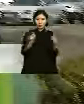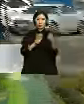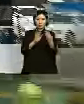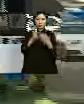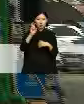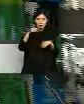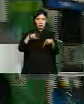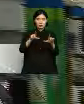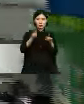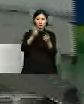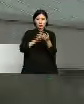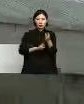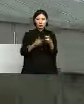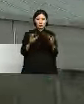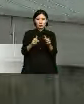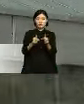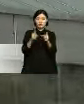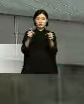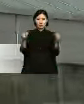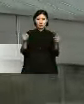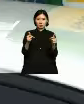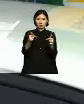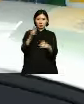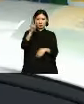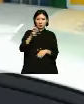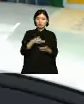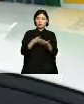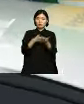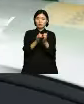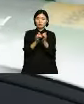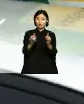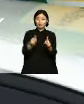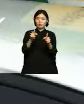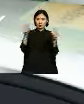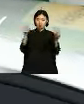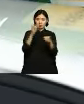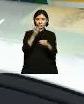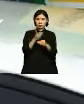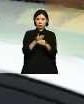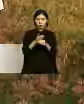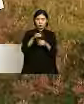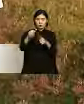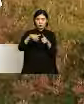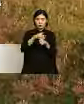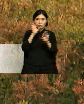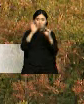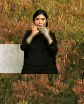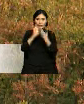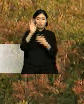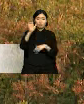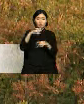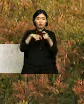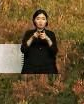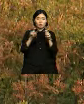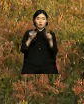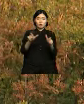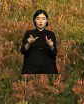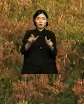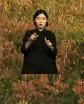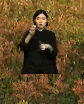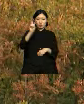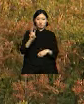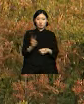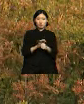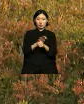이제 발행량도 증가하고 있고 이제 네. 카드 신청자 수도 증가하고 있는 추세입니다. 이 네. 추세를 봤을 때 앞으로 더 광주시 지역화폐